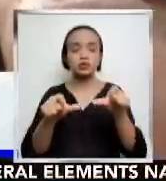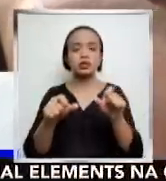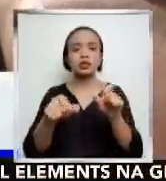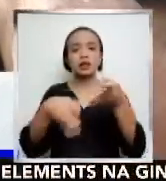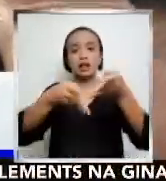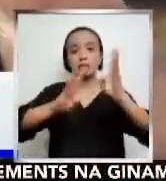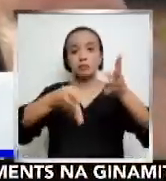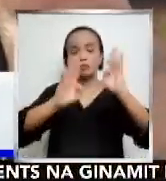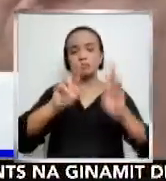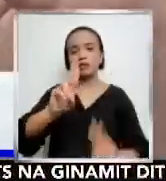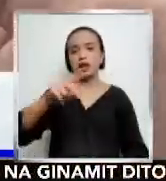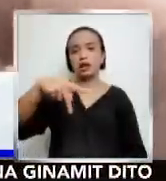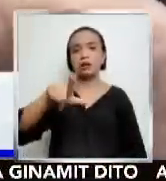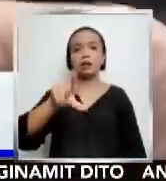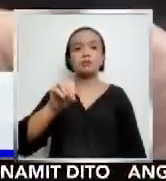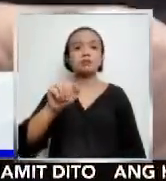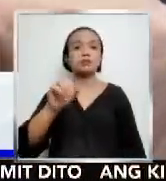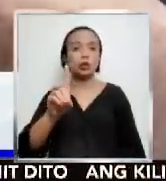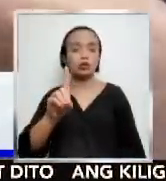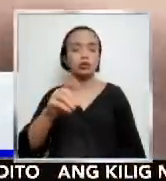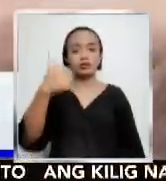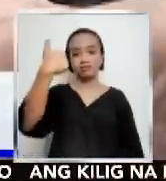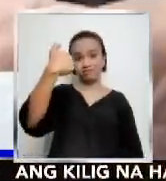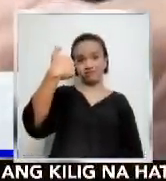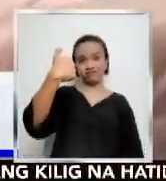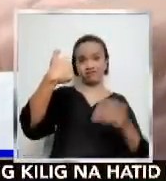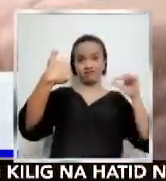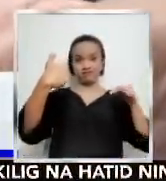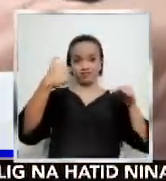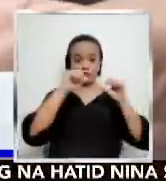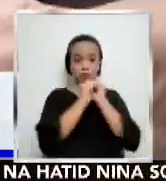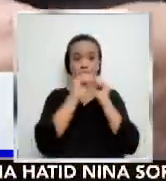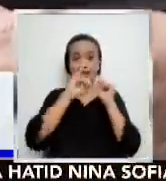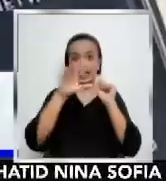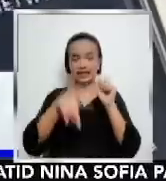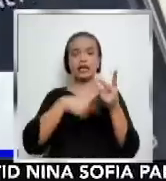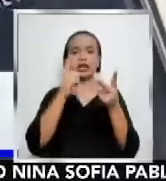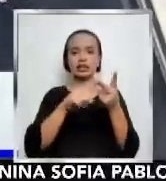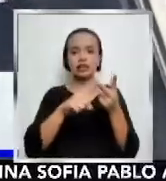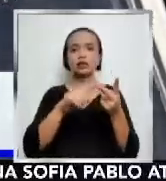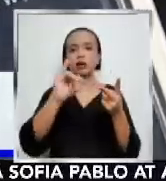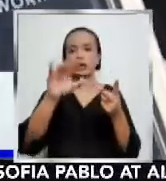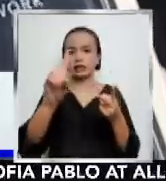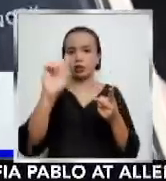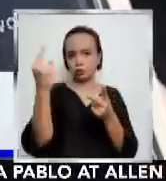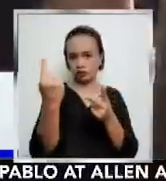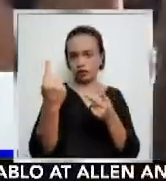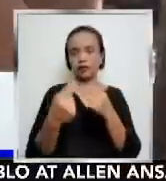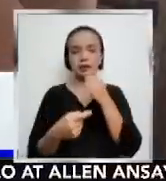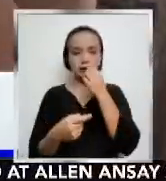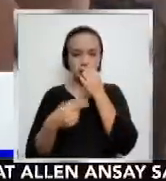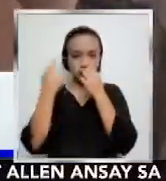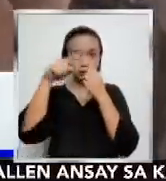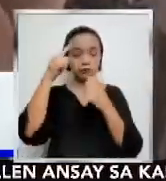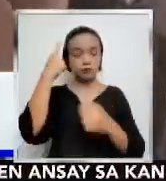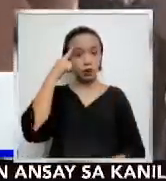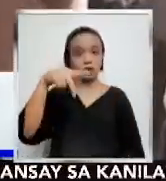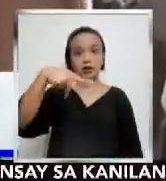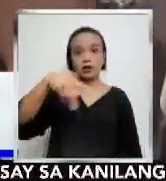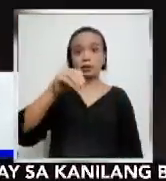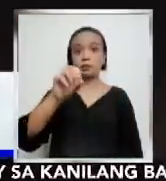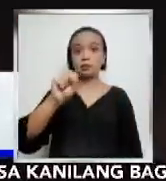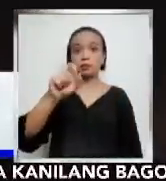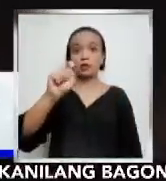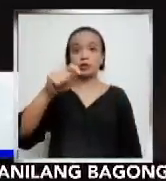din ng pag-upload ng selfie habang hawak ang ID bilang verification. Para naman sa postpaid subscribers, ang telco